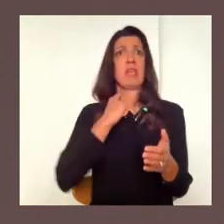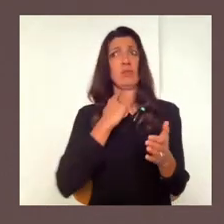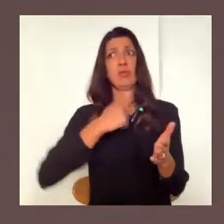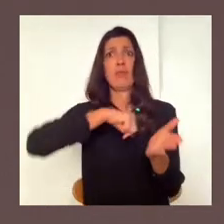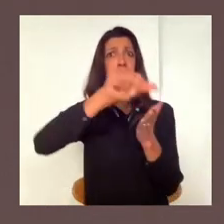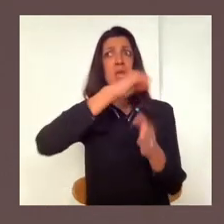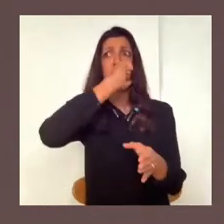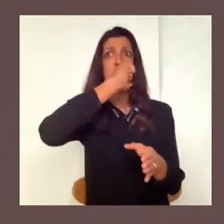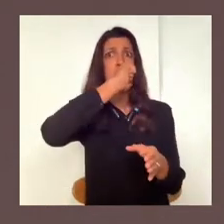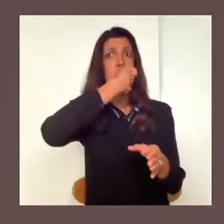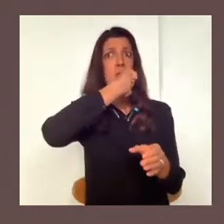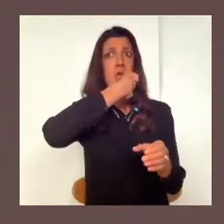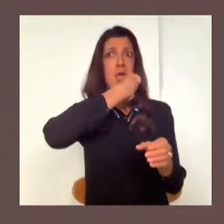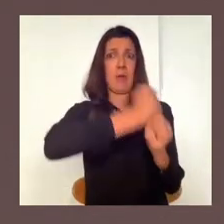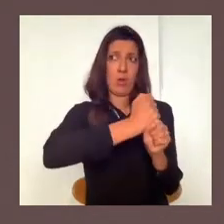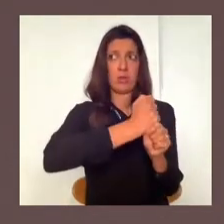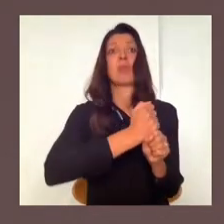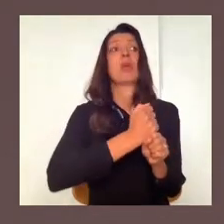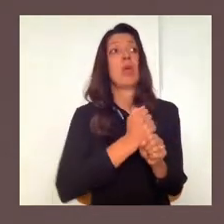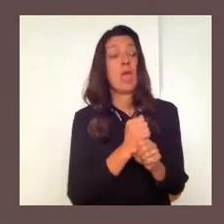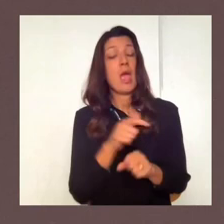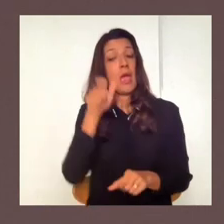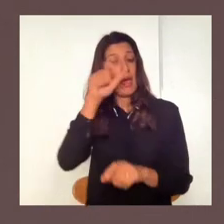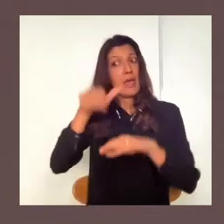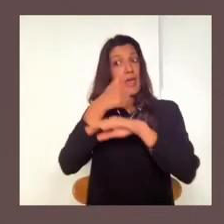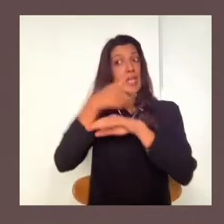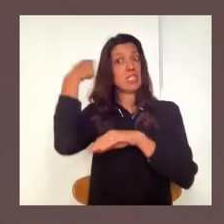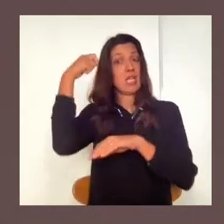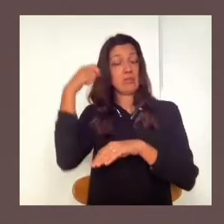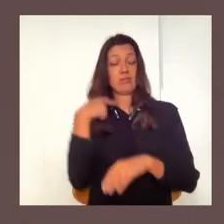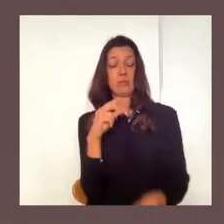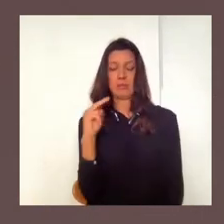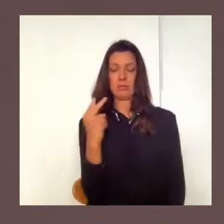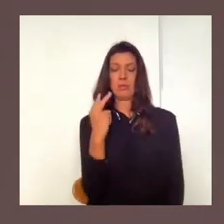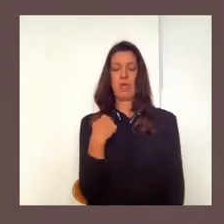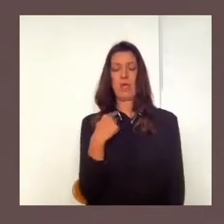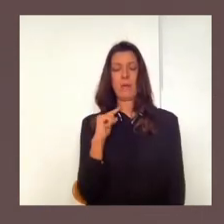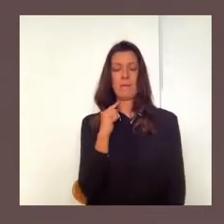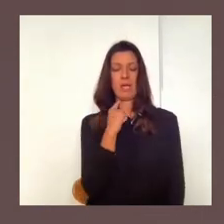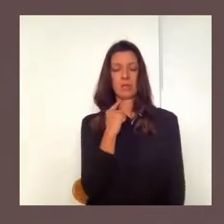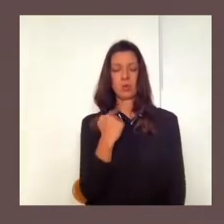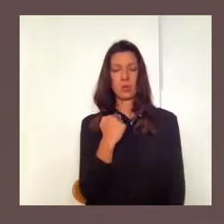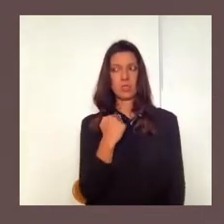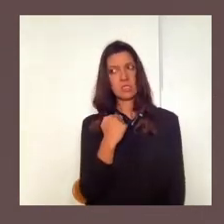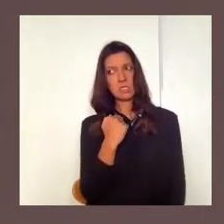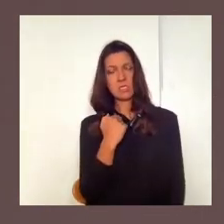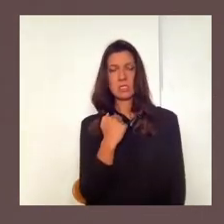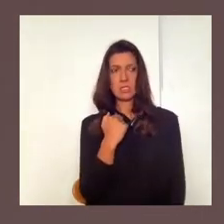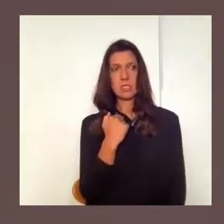dit, donc j'ai perdu, donc ça, c'est vrai que c'est quand même quelque chose de complexe. C'est